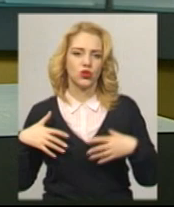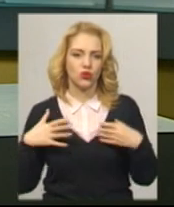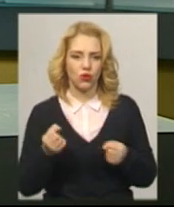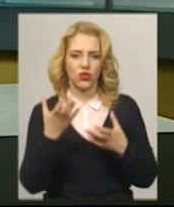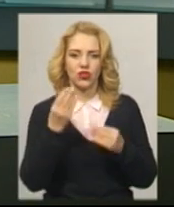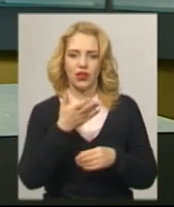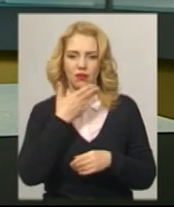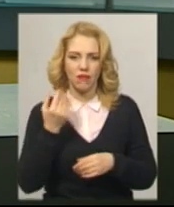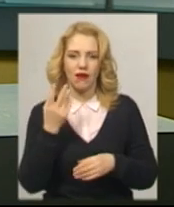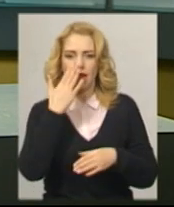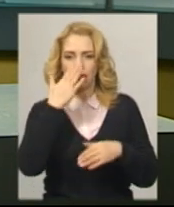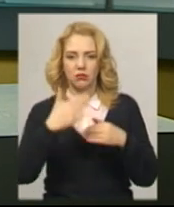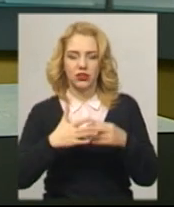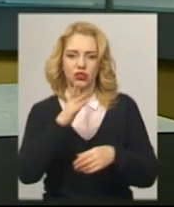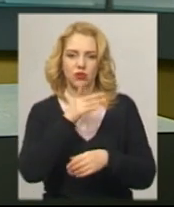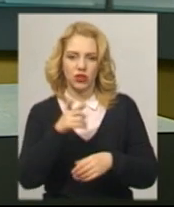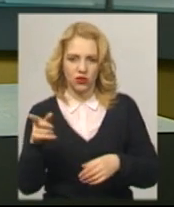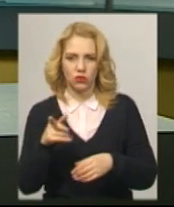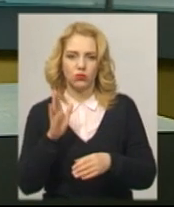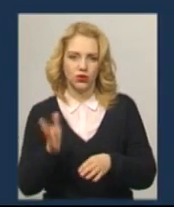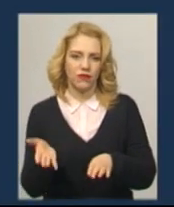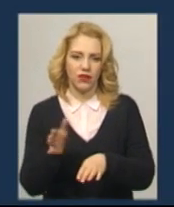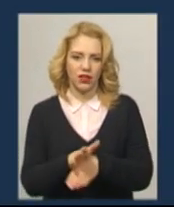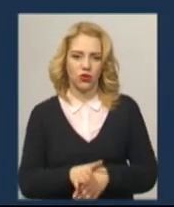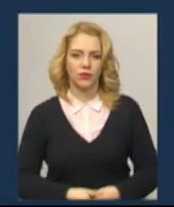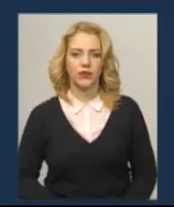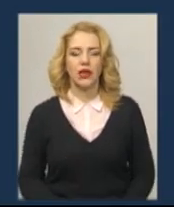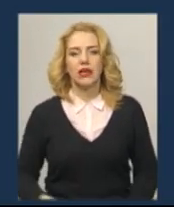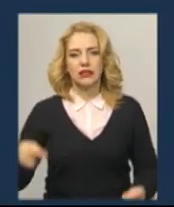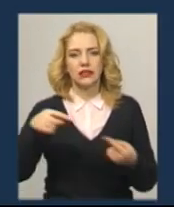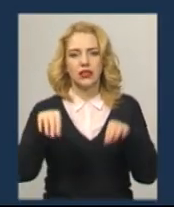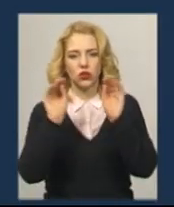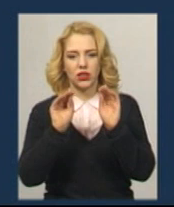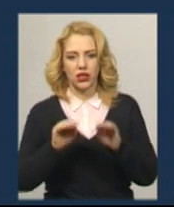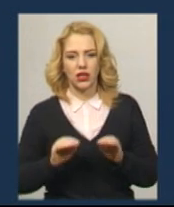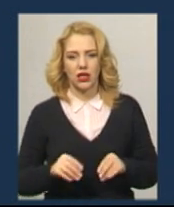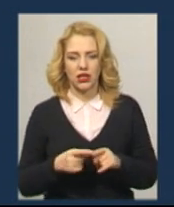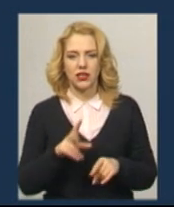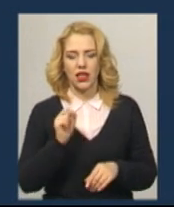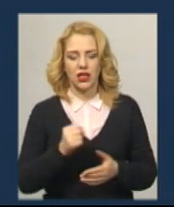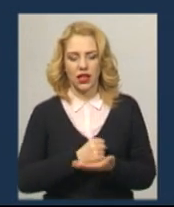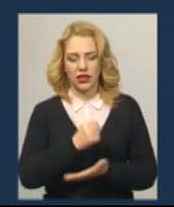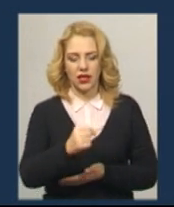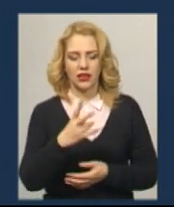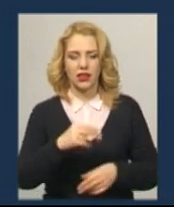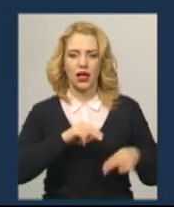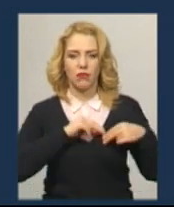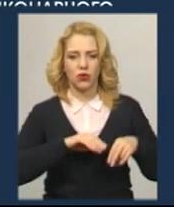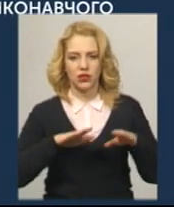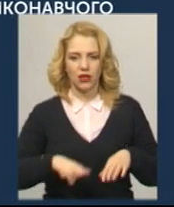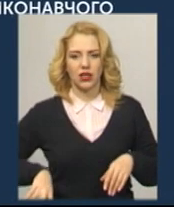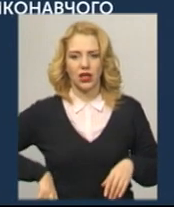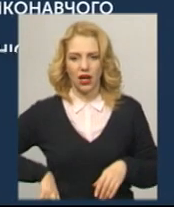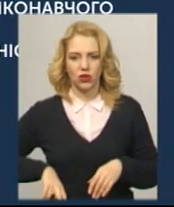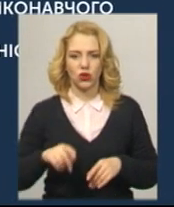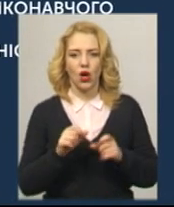найближчим часом, додає Інна Михайлова. Згідно декларації кандидата на посаду директора департаменту охорони здоров'я